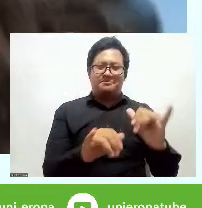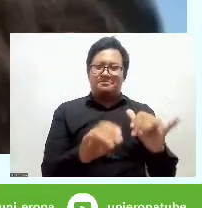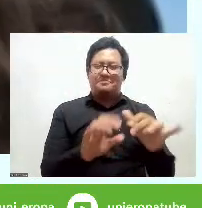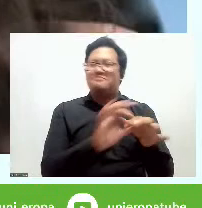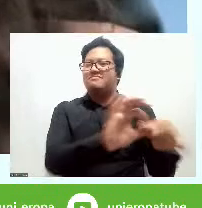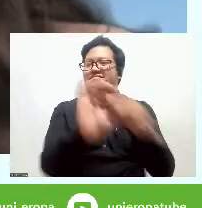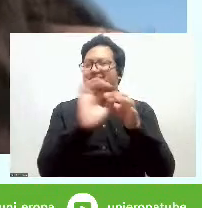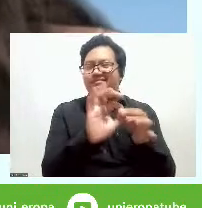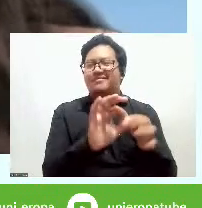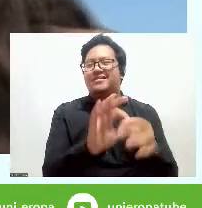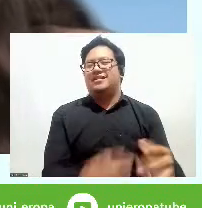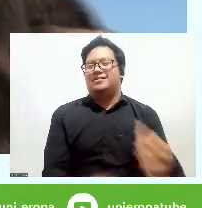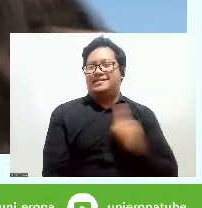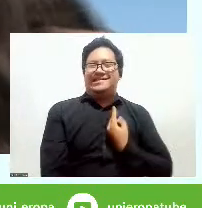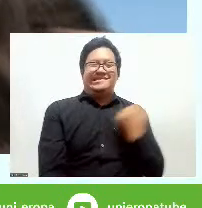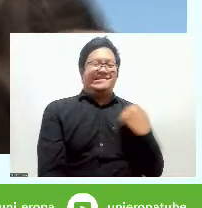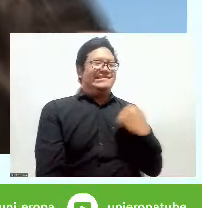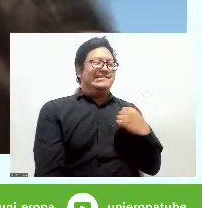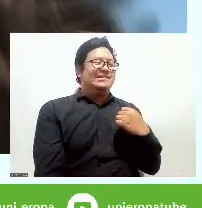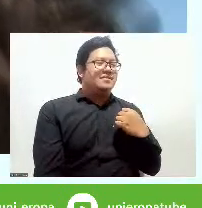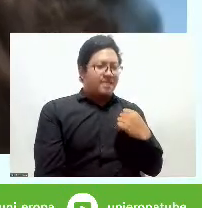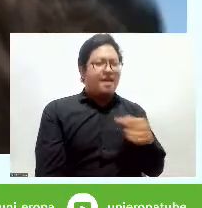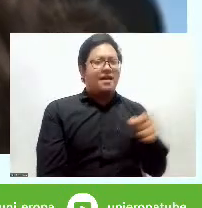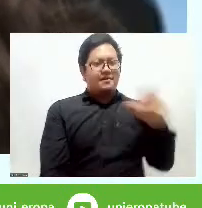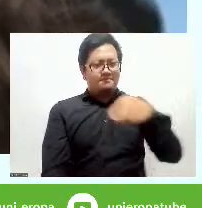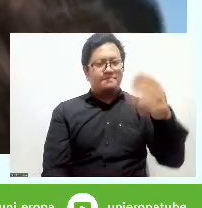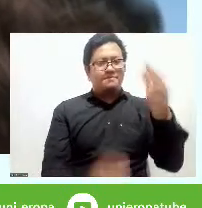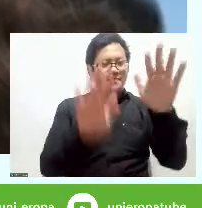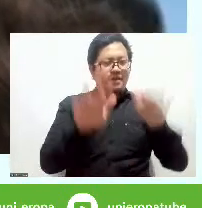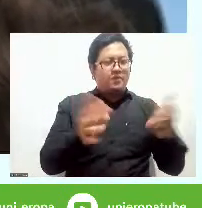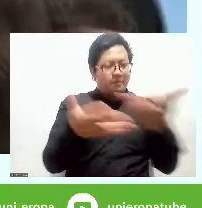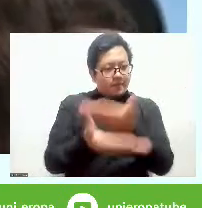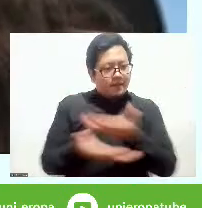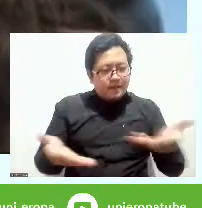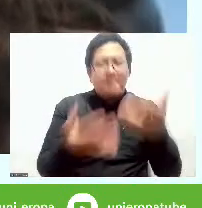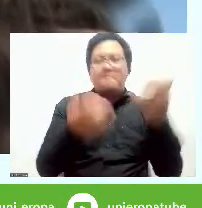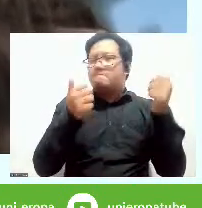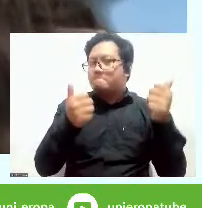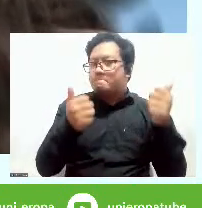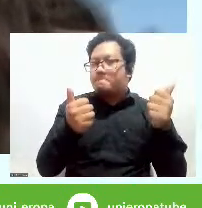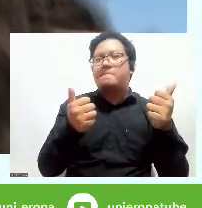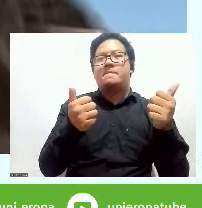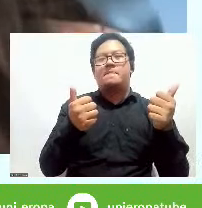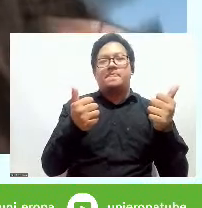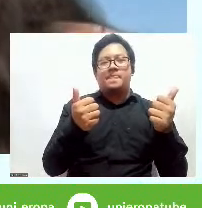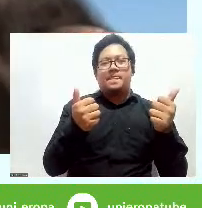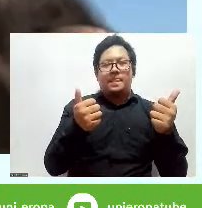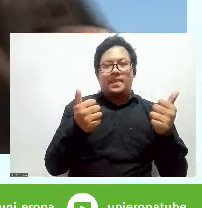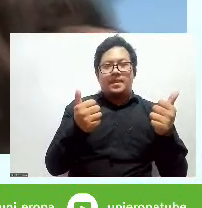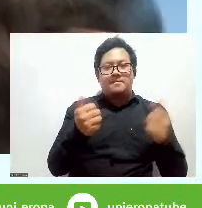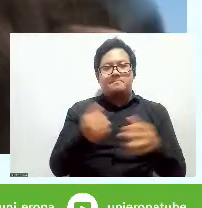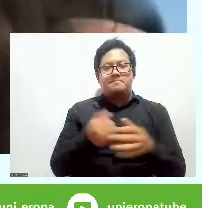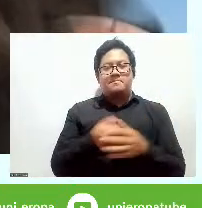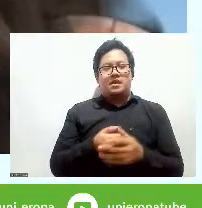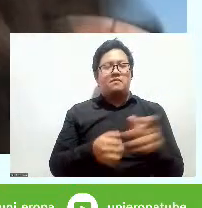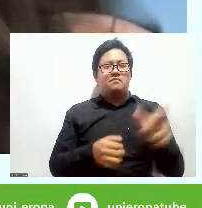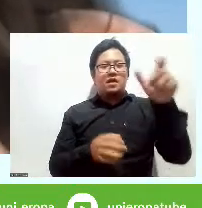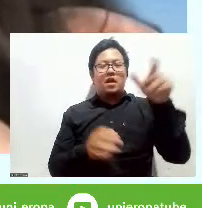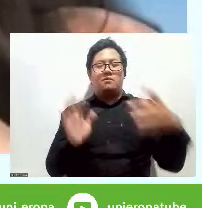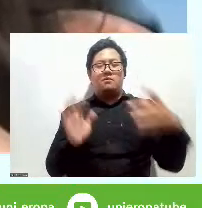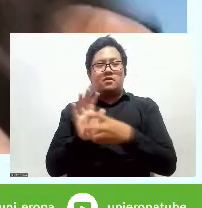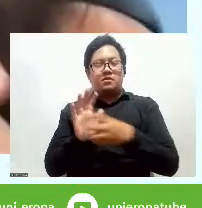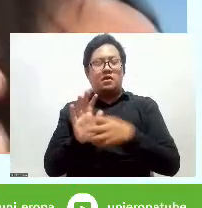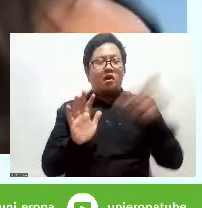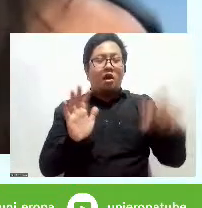pergunakan platform kalian dengan bijak sosial media kalian dengan bijak dan orang lain nanti akan menilai dan Malaka